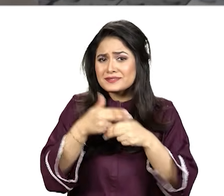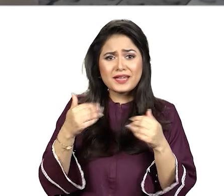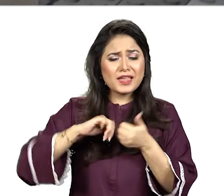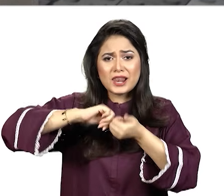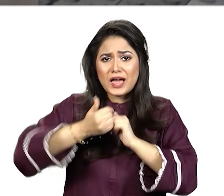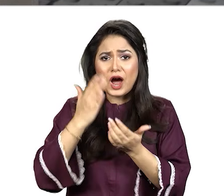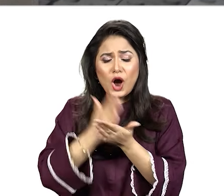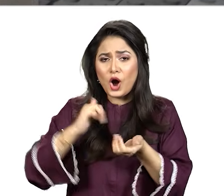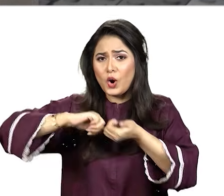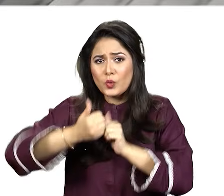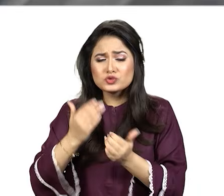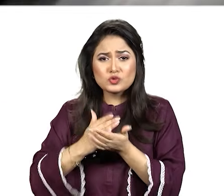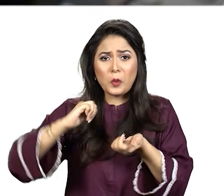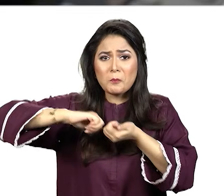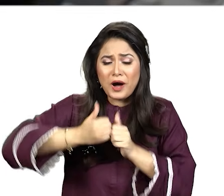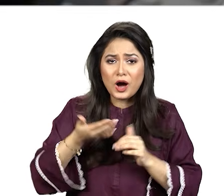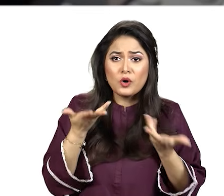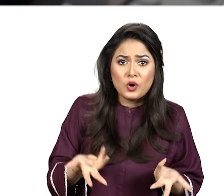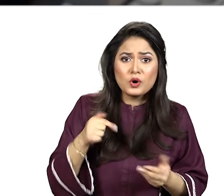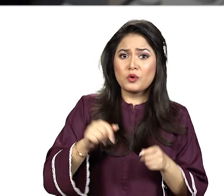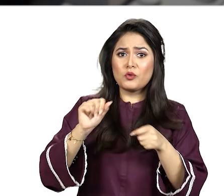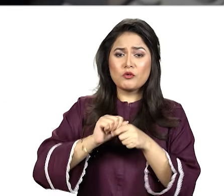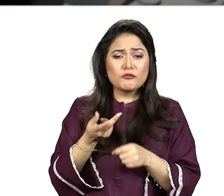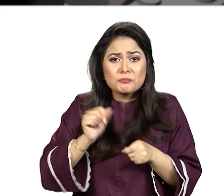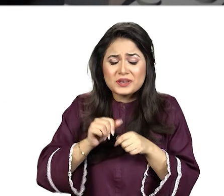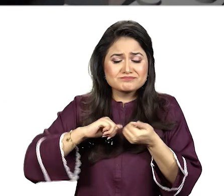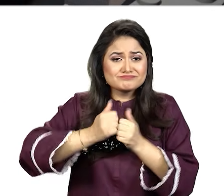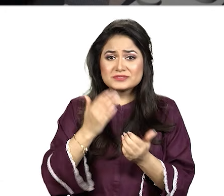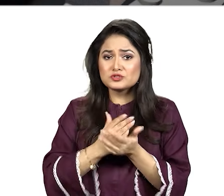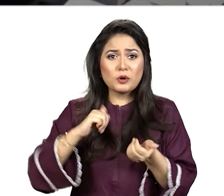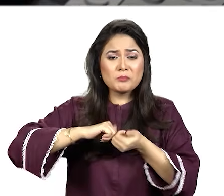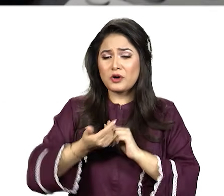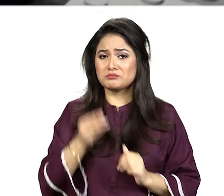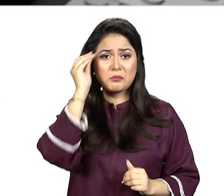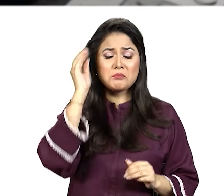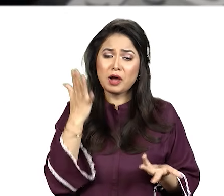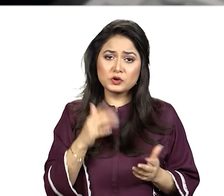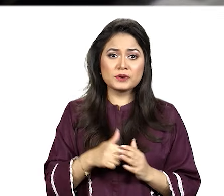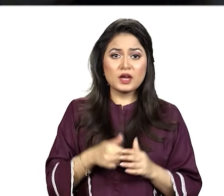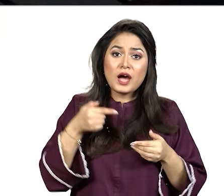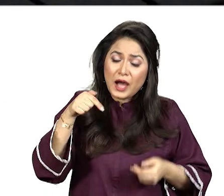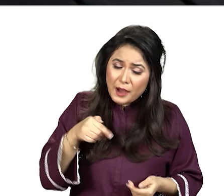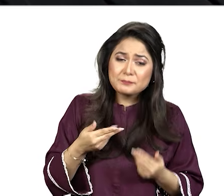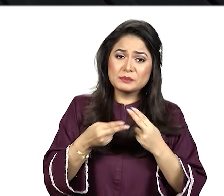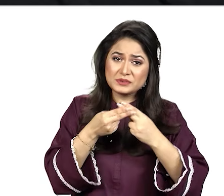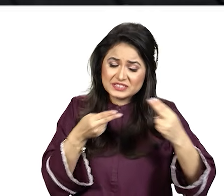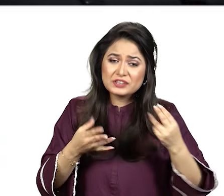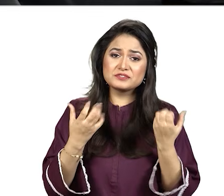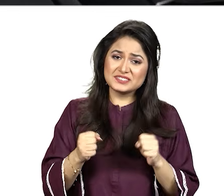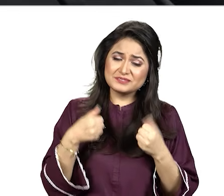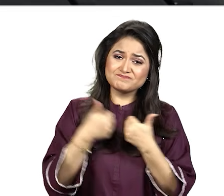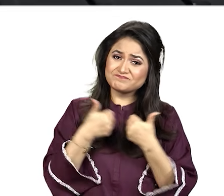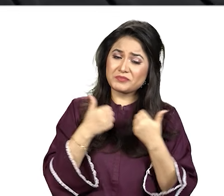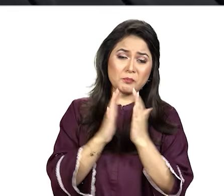بننے اور بڑھنے کی وجوہات کو اب تک مکمل طور پر سمجھ نہیں سکے ہیں۔ اسی لیے تشخیص کے باوجود کینسر کے